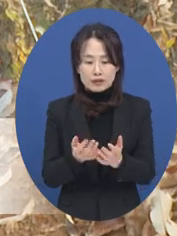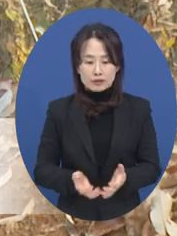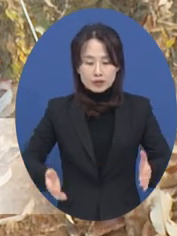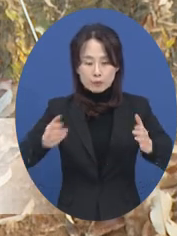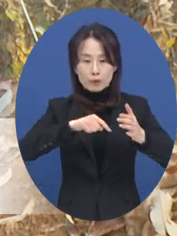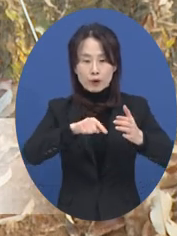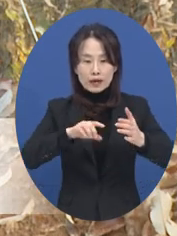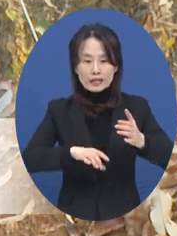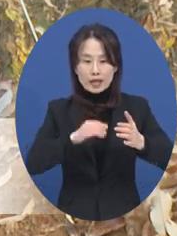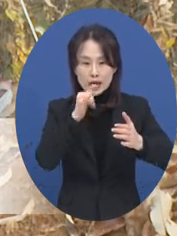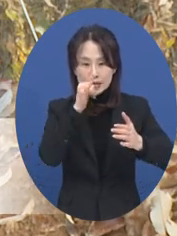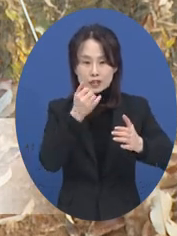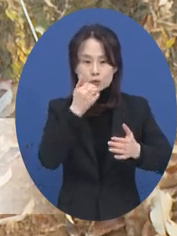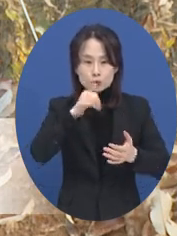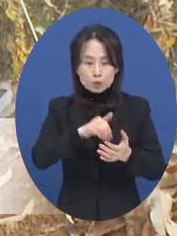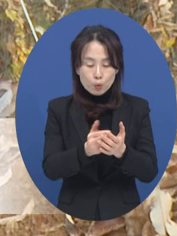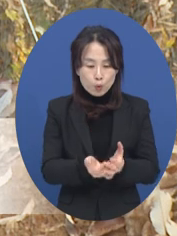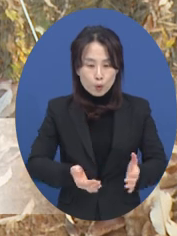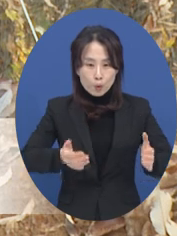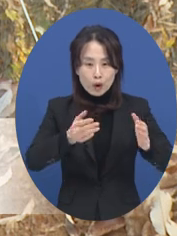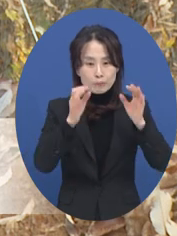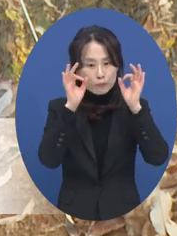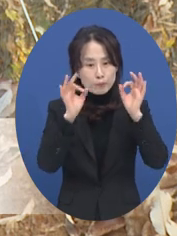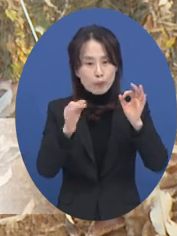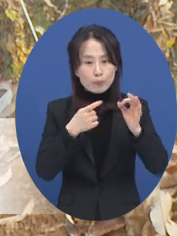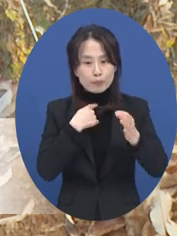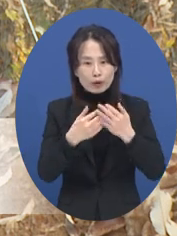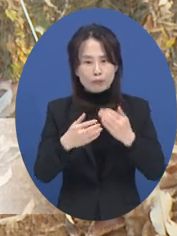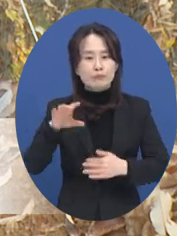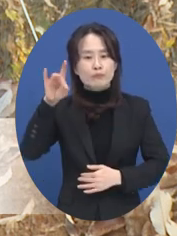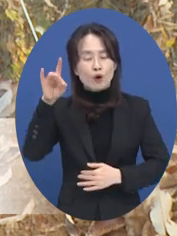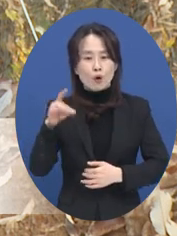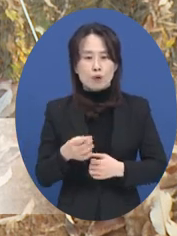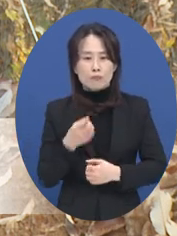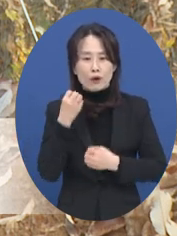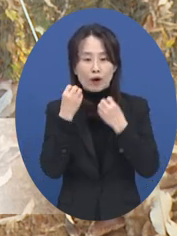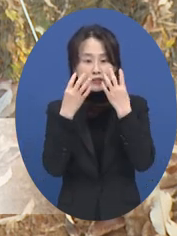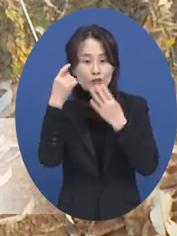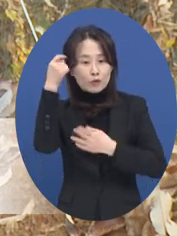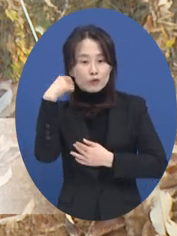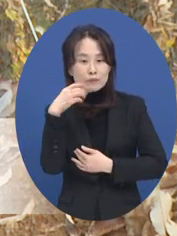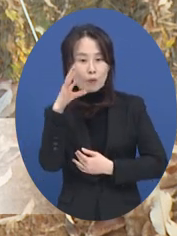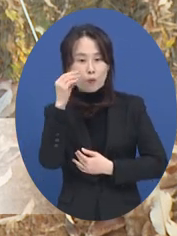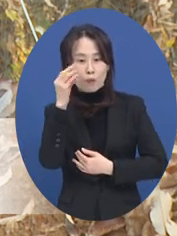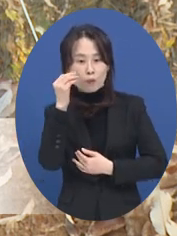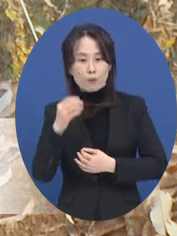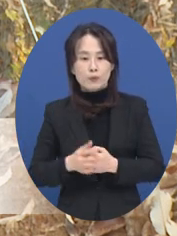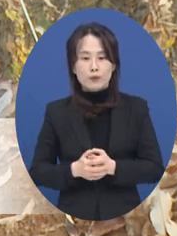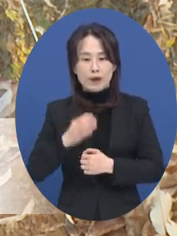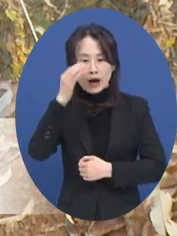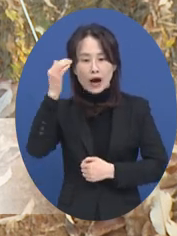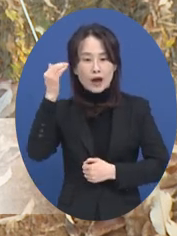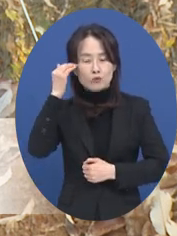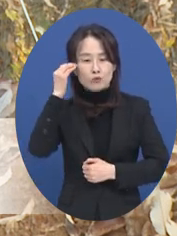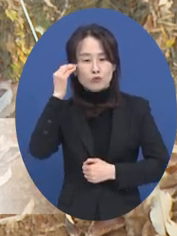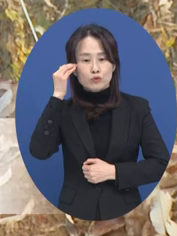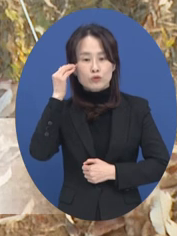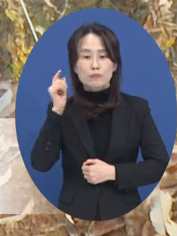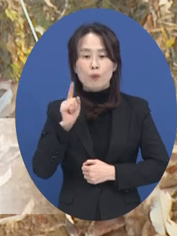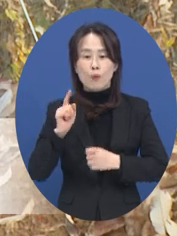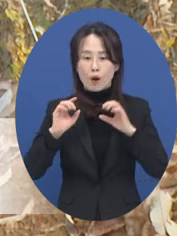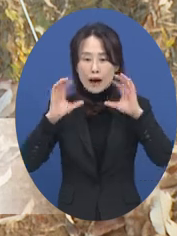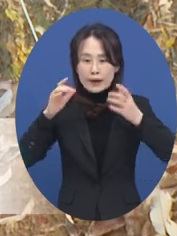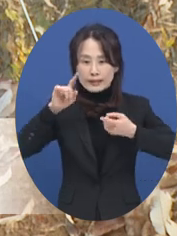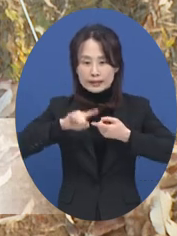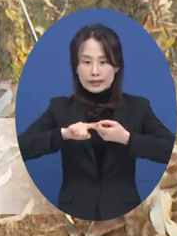안에 묻혀있는 돌함을 보는 그런 경험도 처음이라서 굉장히 새롭고 신기하기도 하네요. 네. 우리나라가 이제